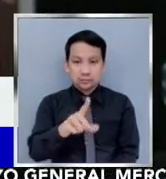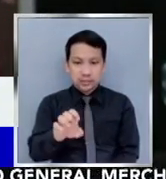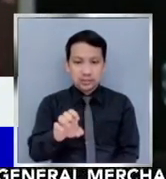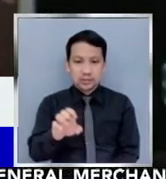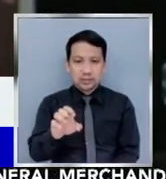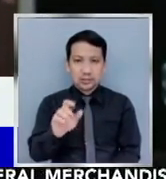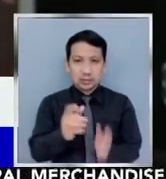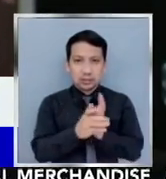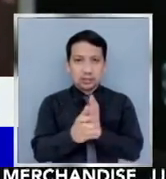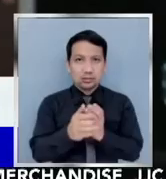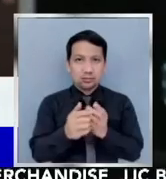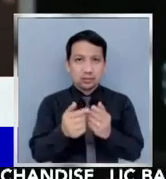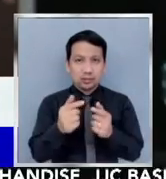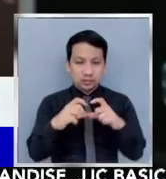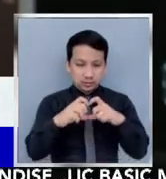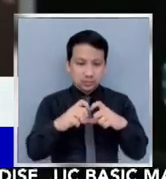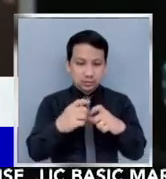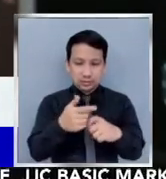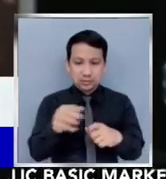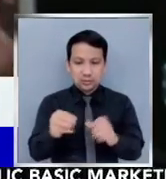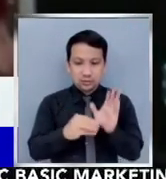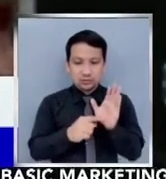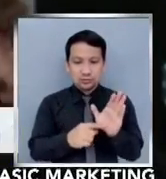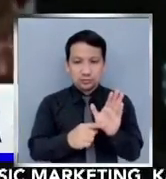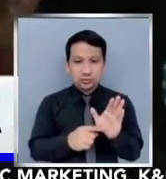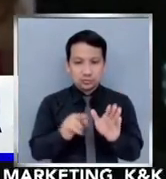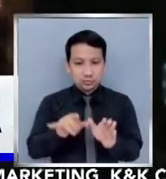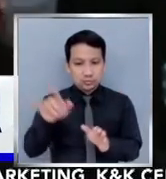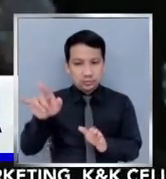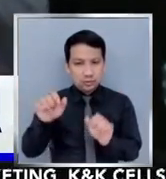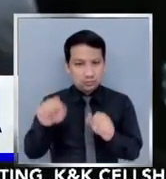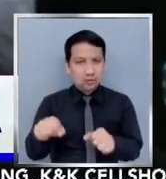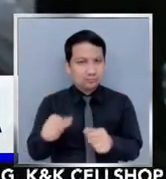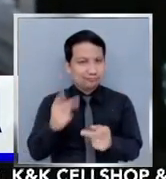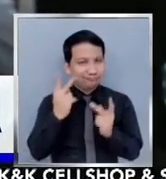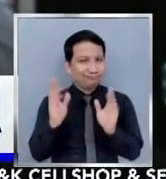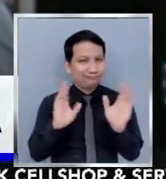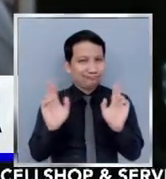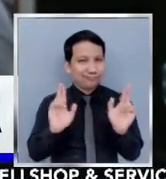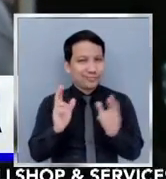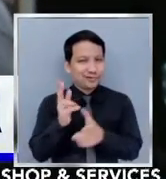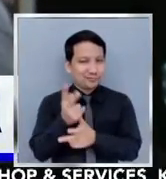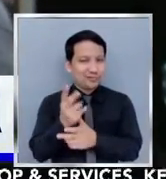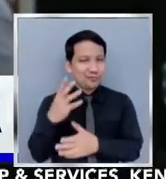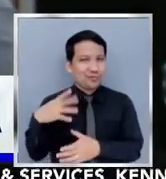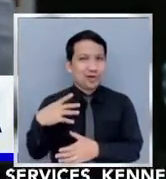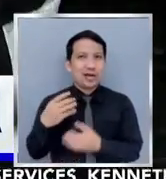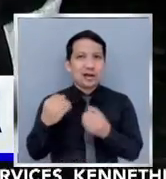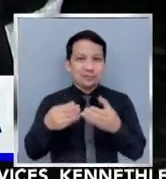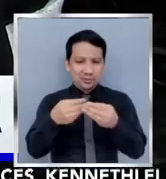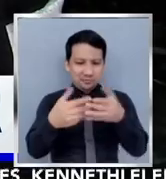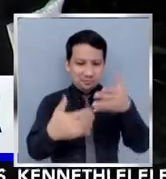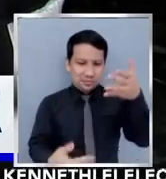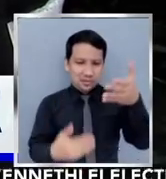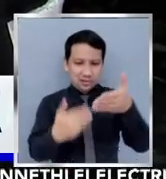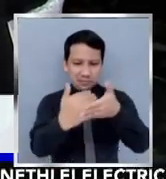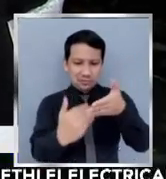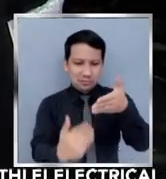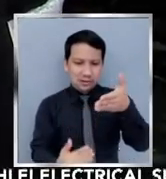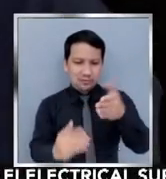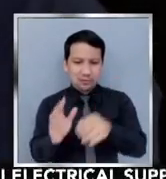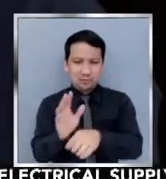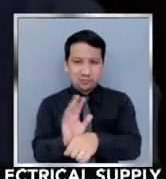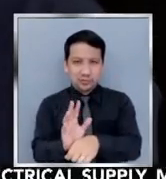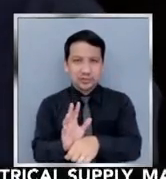May plano rin tayong mga shows abroad, so abangan yan. And maraming naka-line up na movies. Nelson